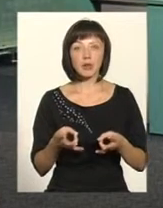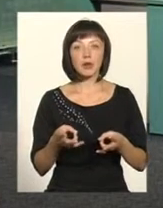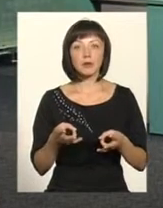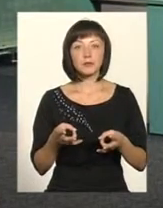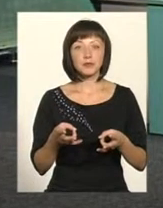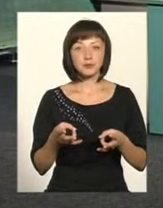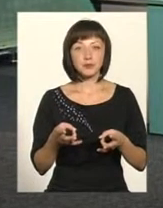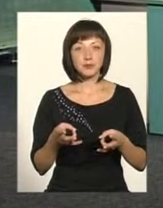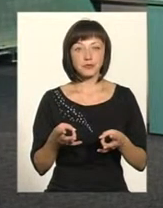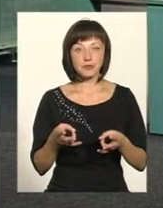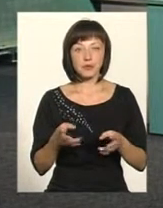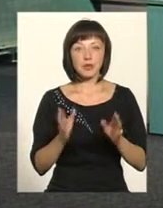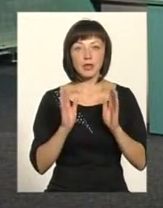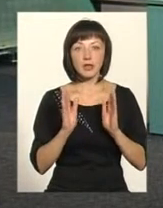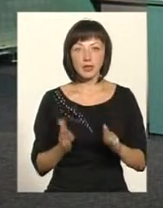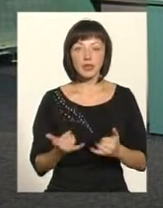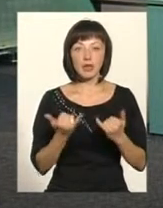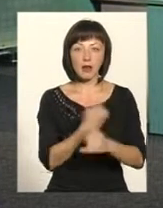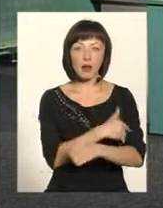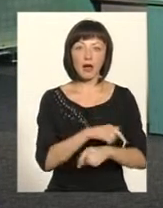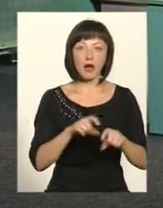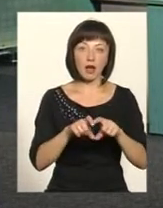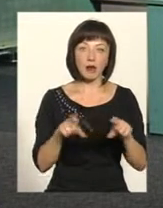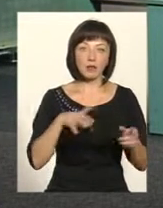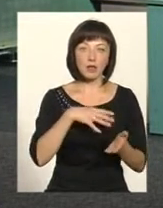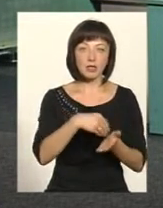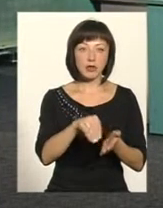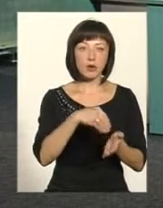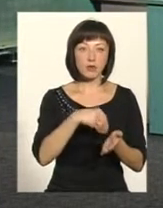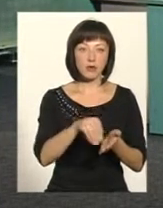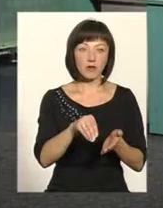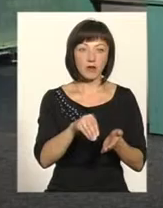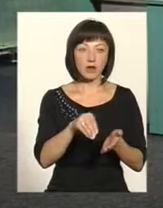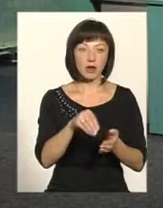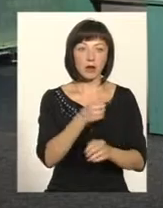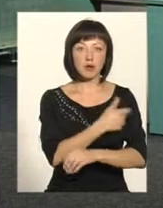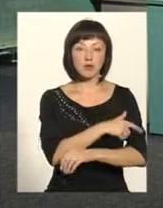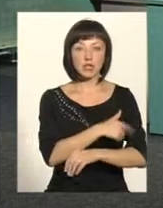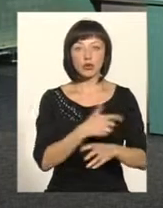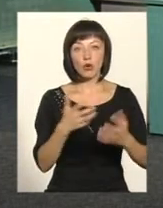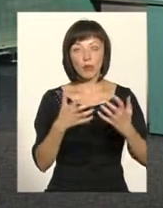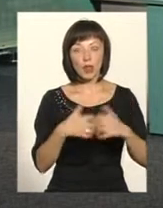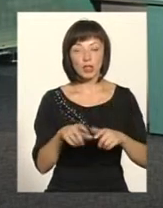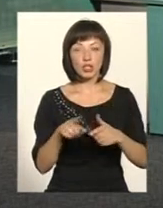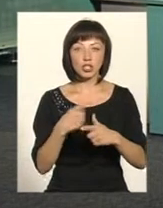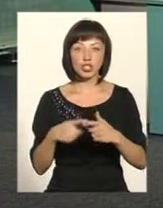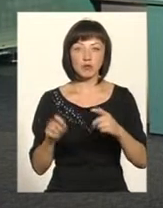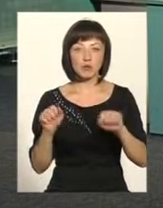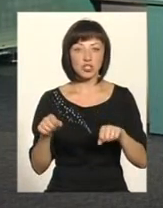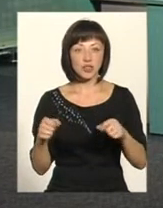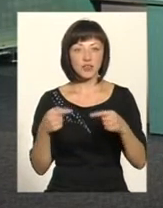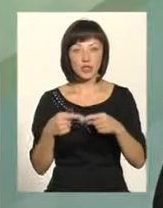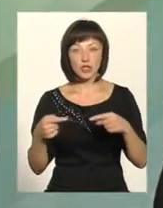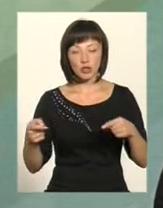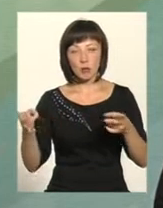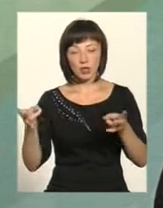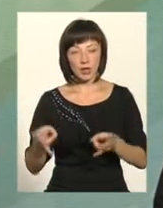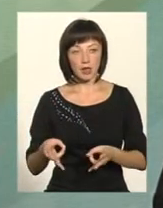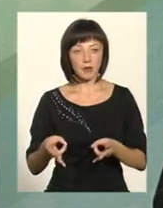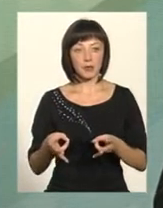потрібні сугубо для лікарні. Чи це була закупівля медичного обладнання, чи це, можливо, на якісь інші потреби, тому